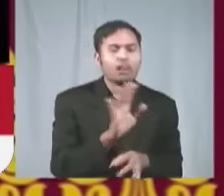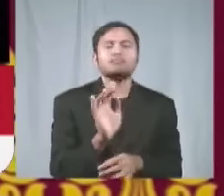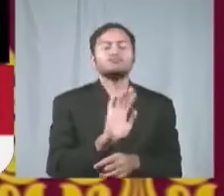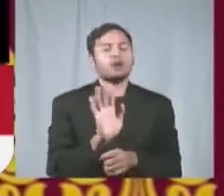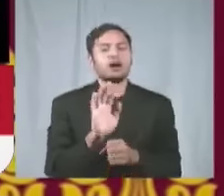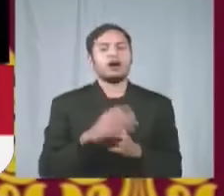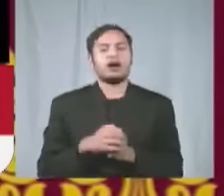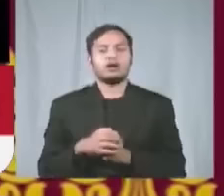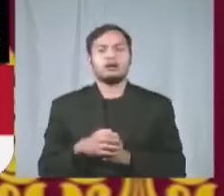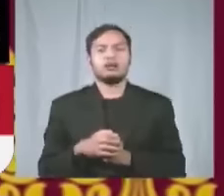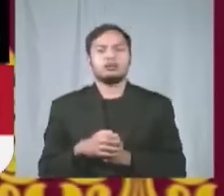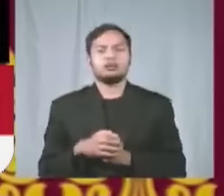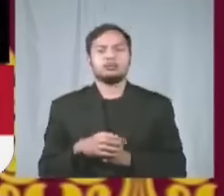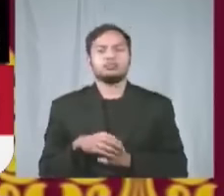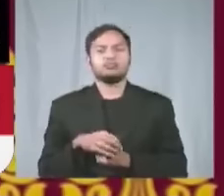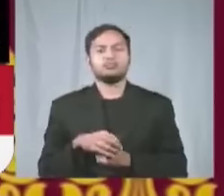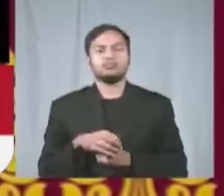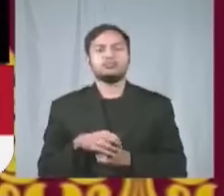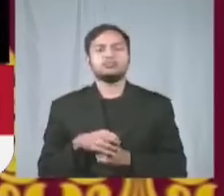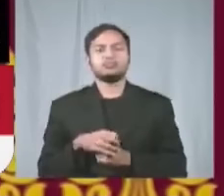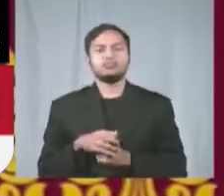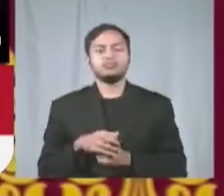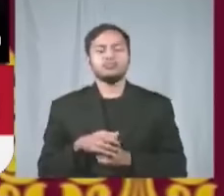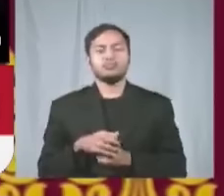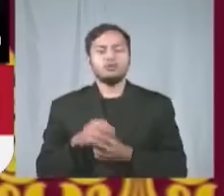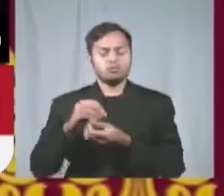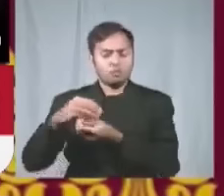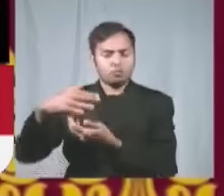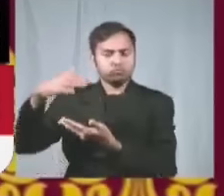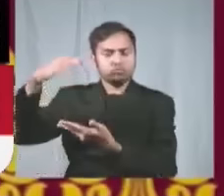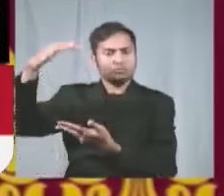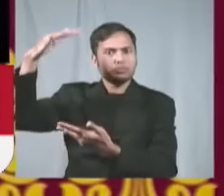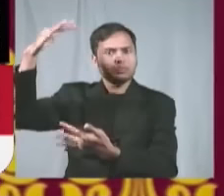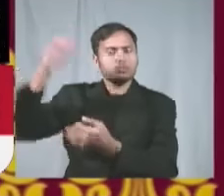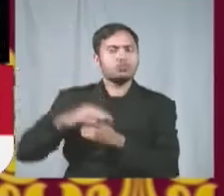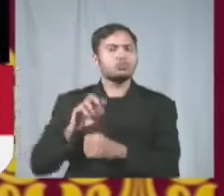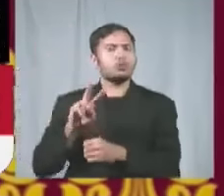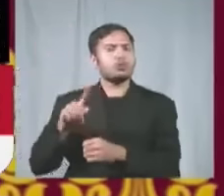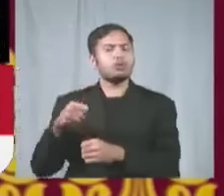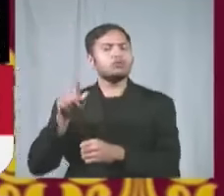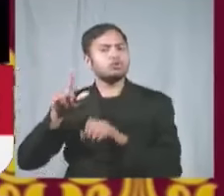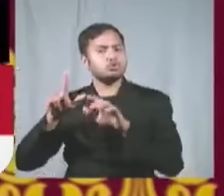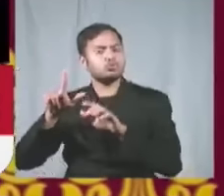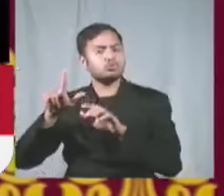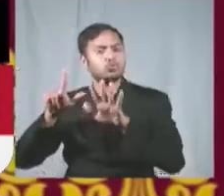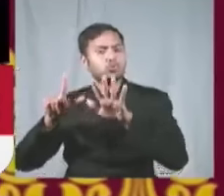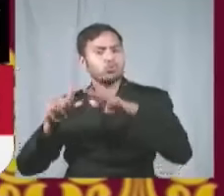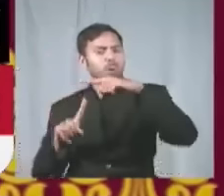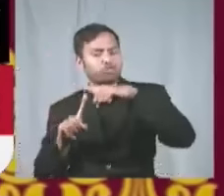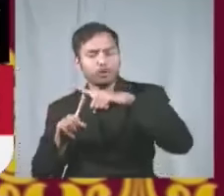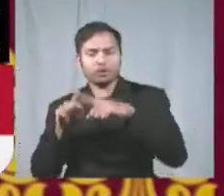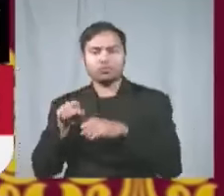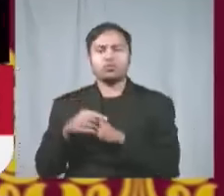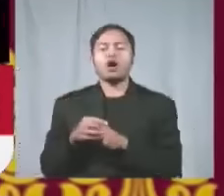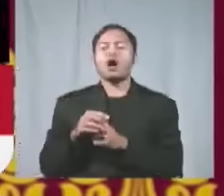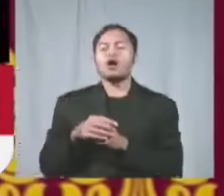ya, ini yang gagal. Berarti sampah bertumpuk karena 2,7 T gagal kan nggak mungkin kayak gitu Pak Hasan. Yang realistis